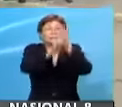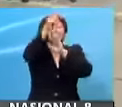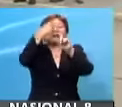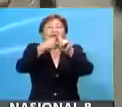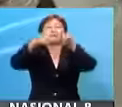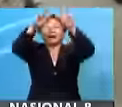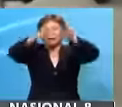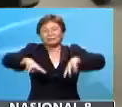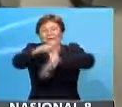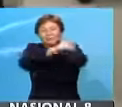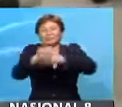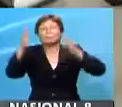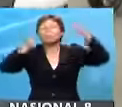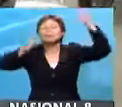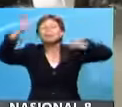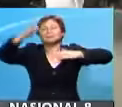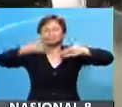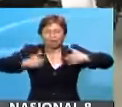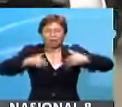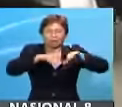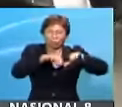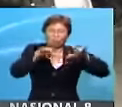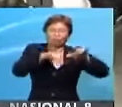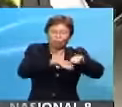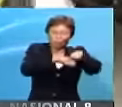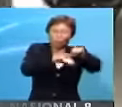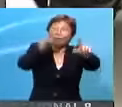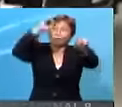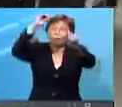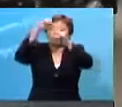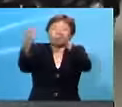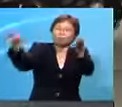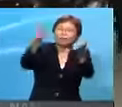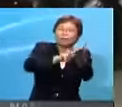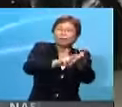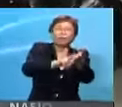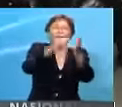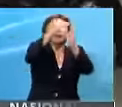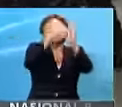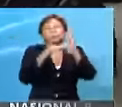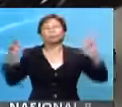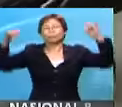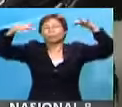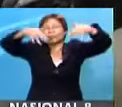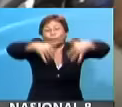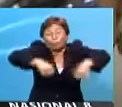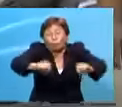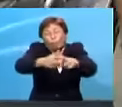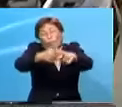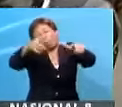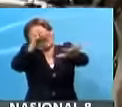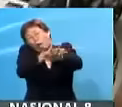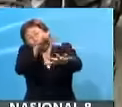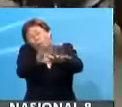negara ASEAN dan tempatan. Di samping itu, konvoi ini bermatlamat mencatat rekod acara himpunan motosikal paling